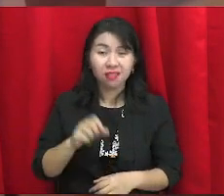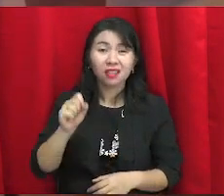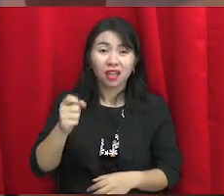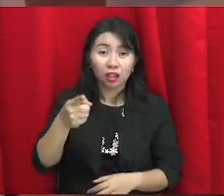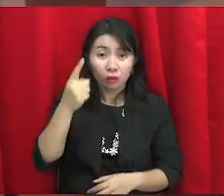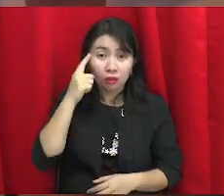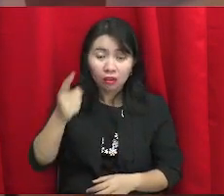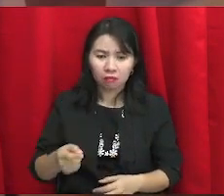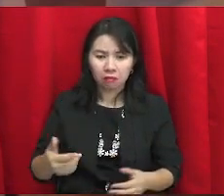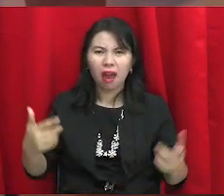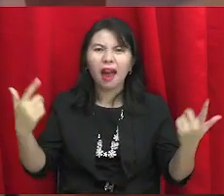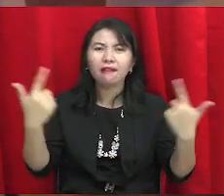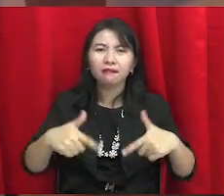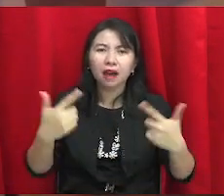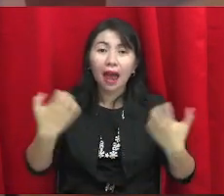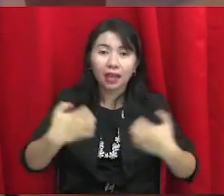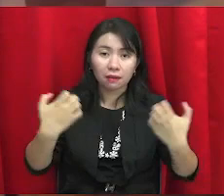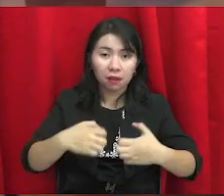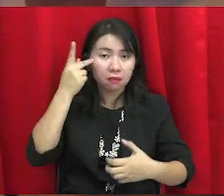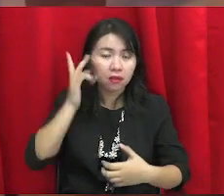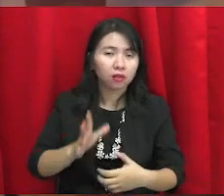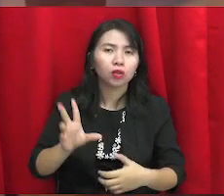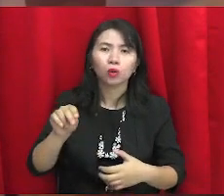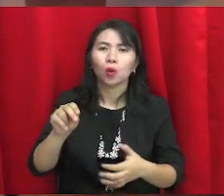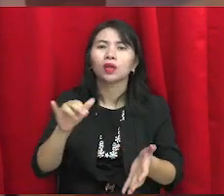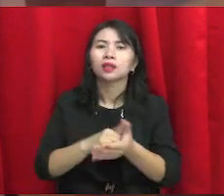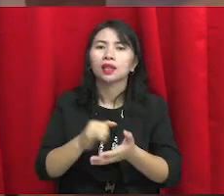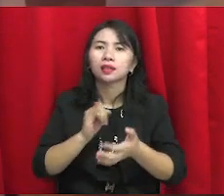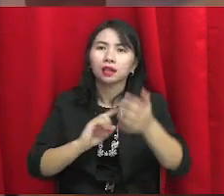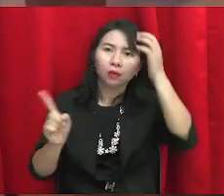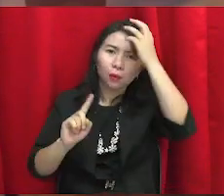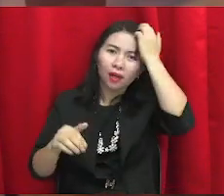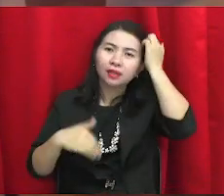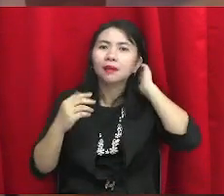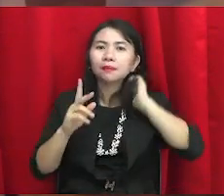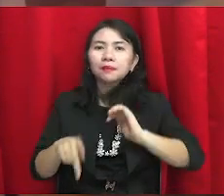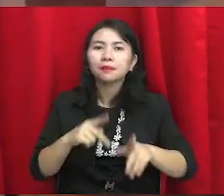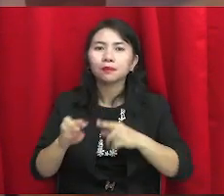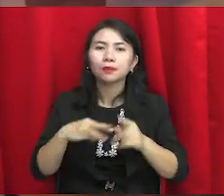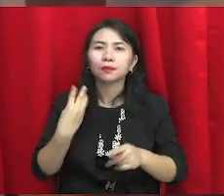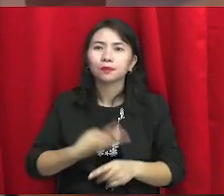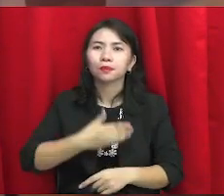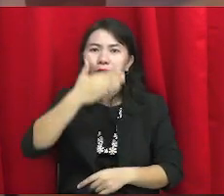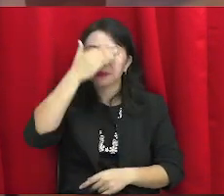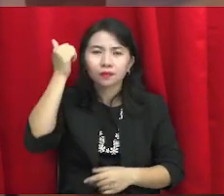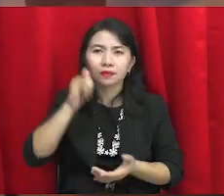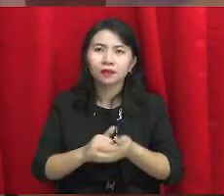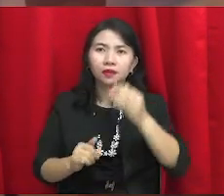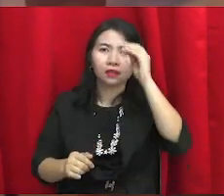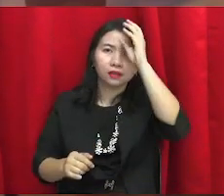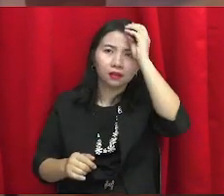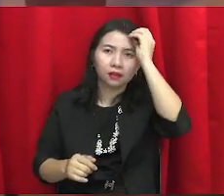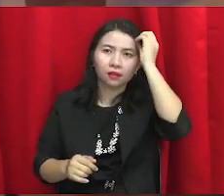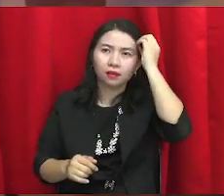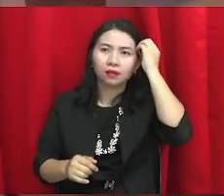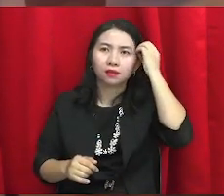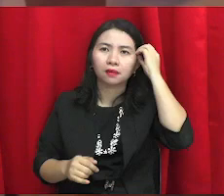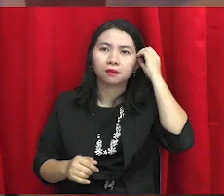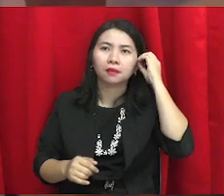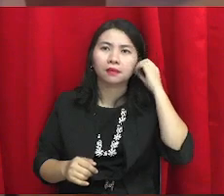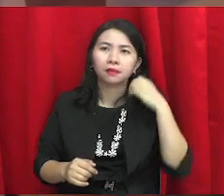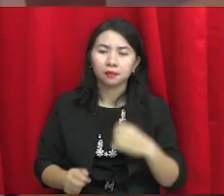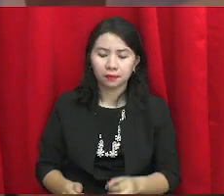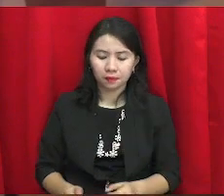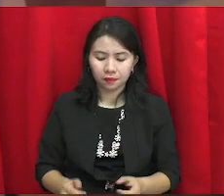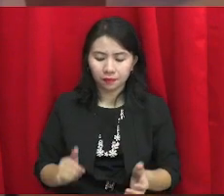sir, totoo po yan. No? Yan po ang mga bagay na nakakaligtaan ng mga kabataan natin o hindi lang naman mga kabataan, kahit mga members din po,